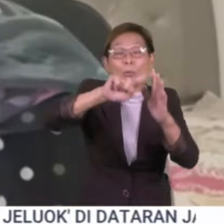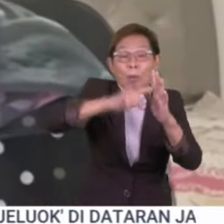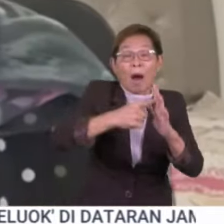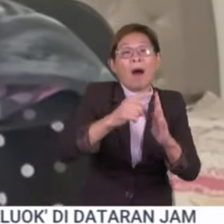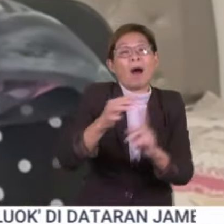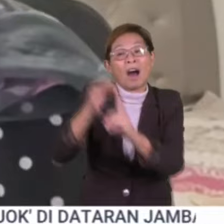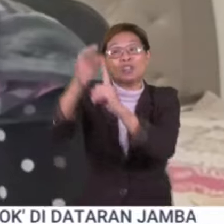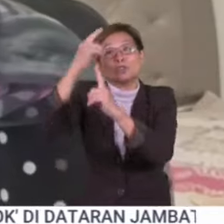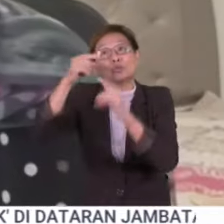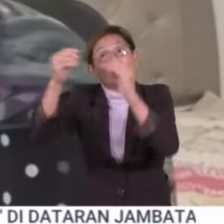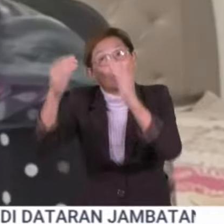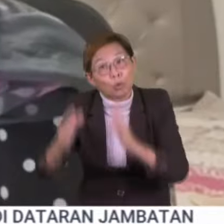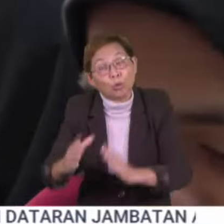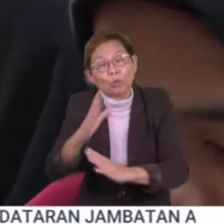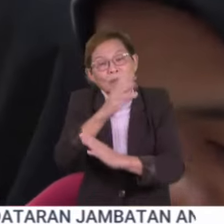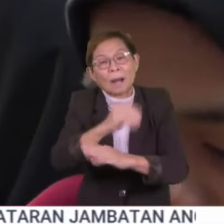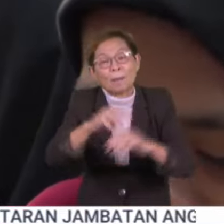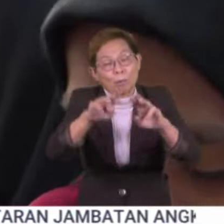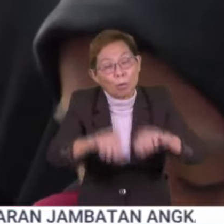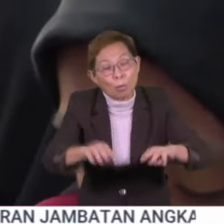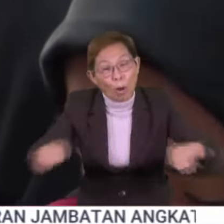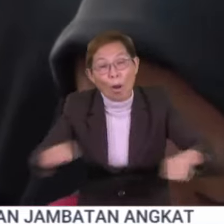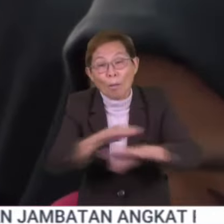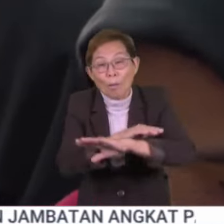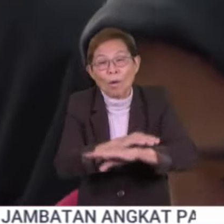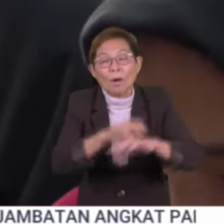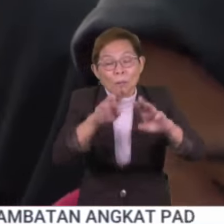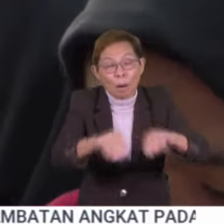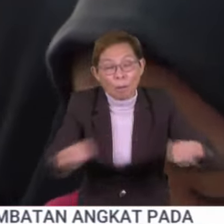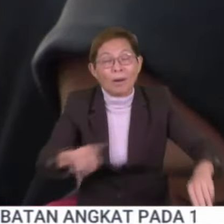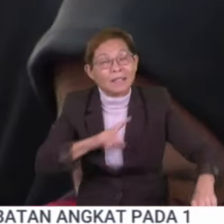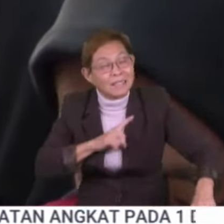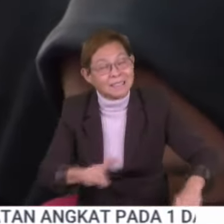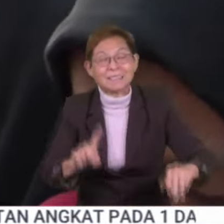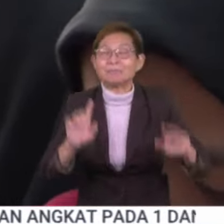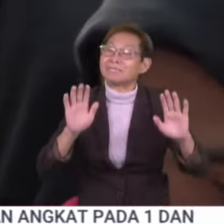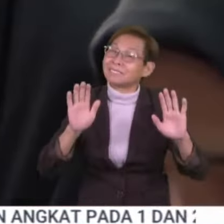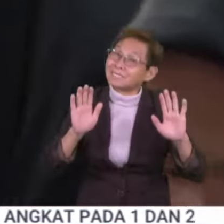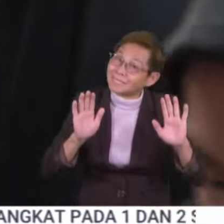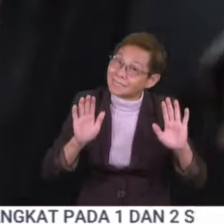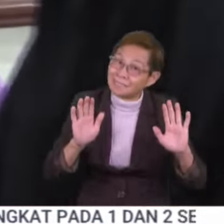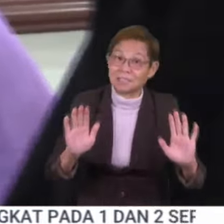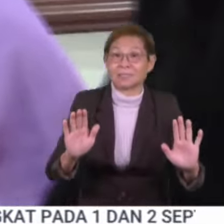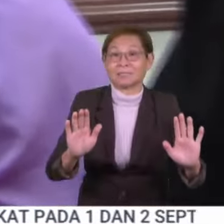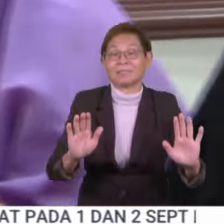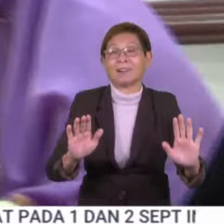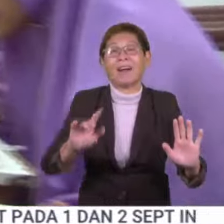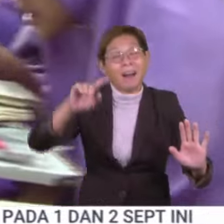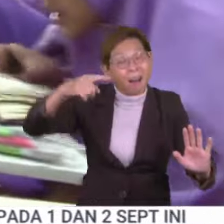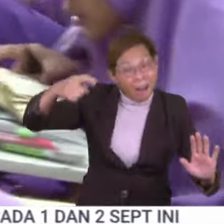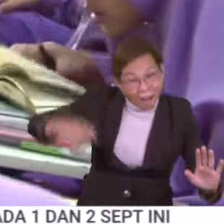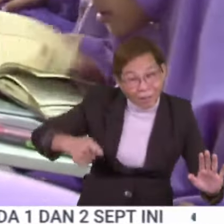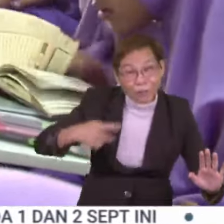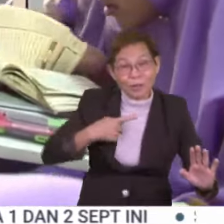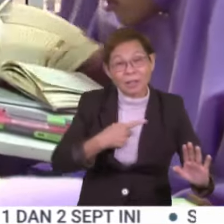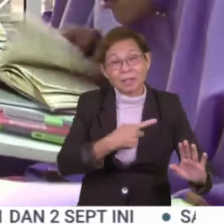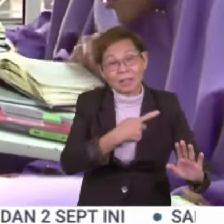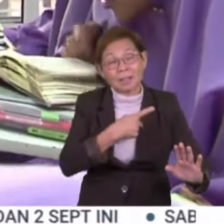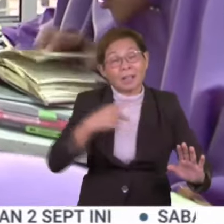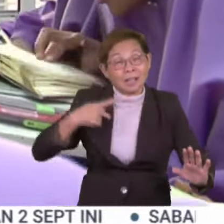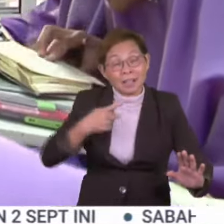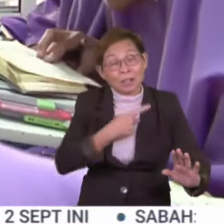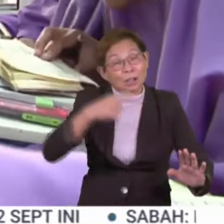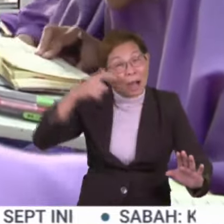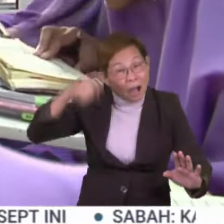kepada guru dan juga pelajar-pelajar Islam sahaja, dan ianya haruslah kita lihat